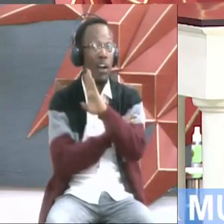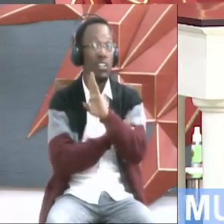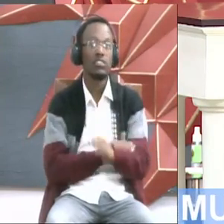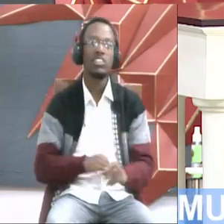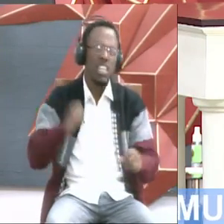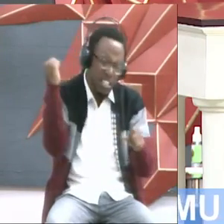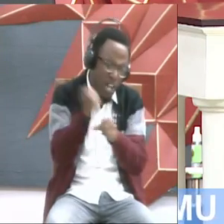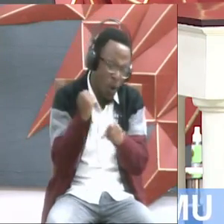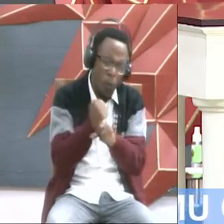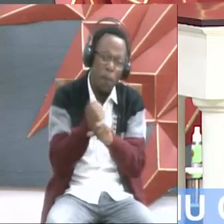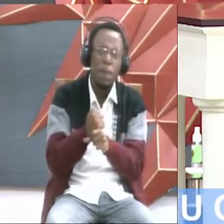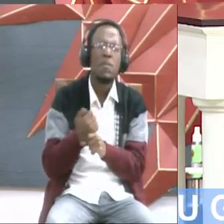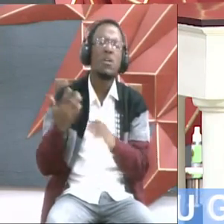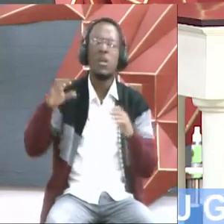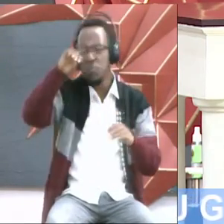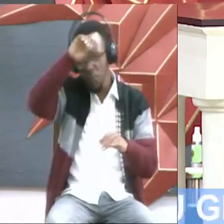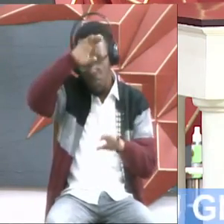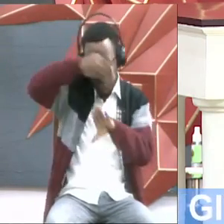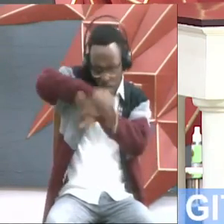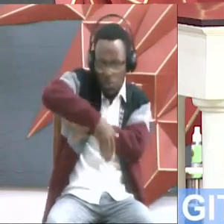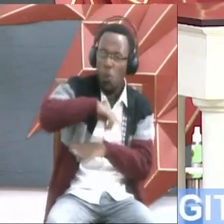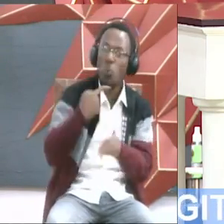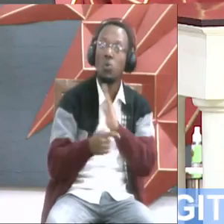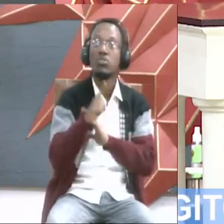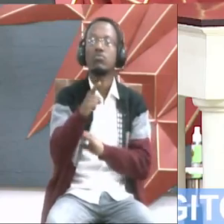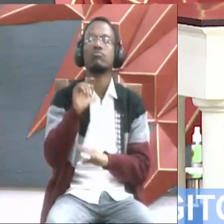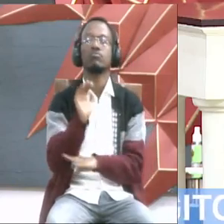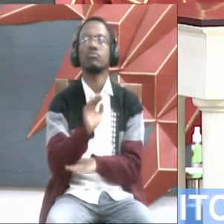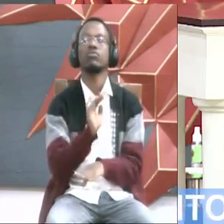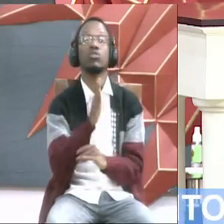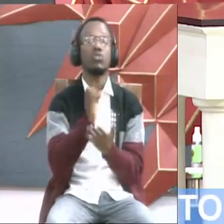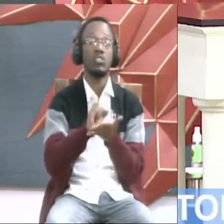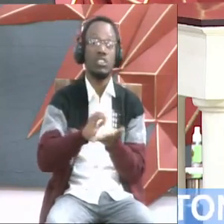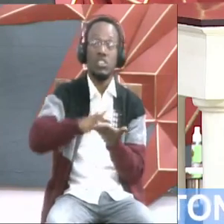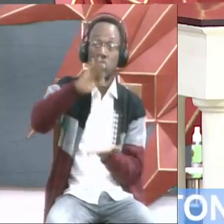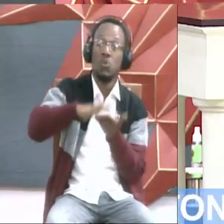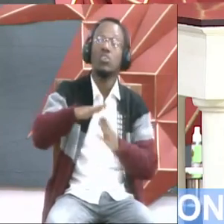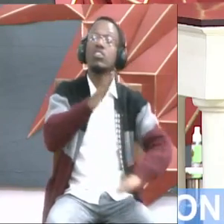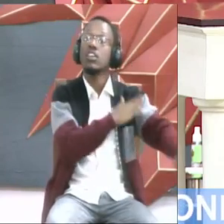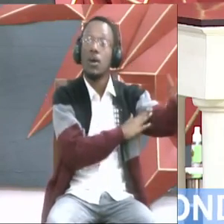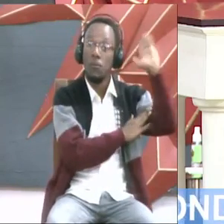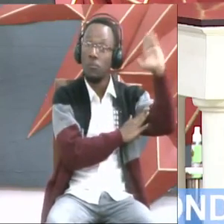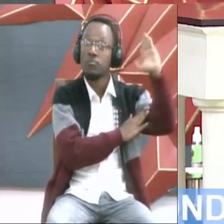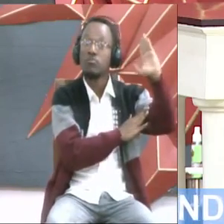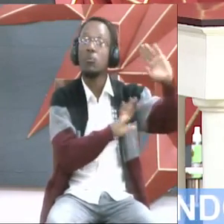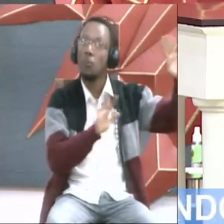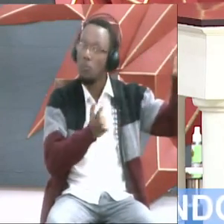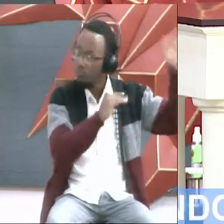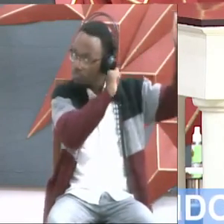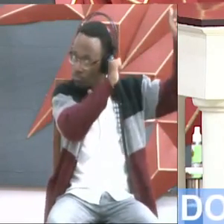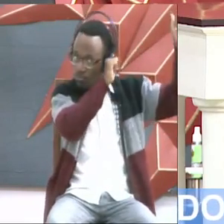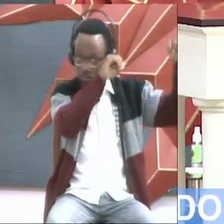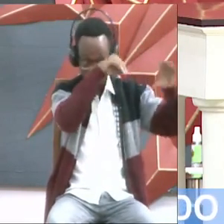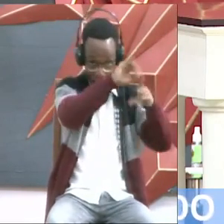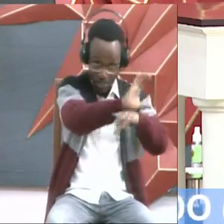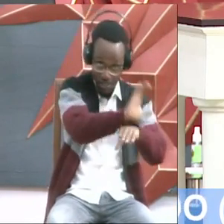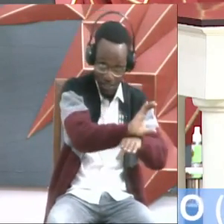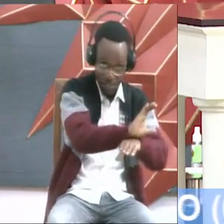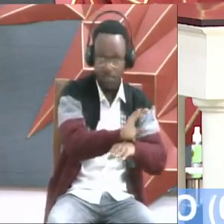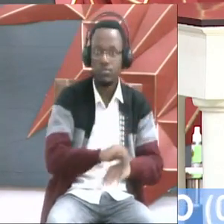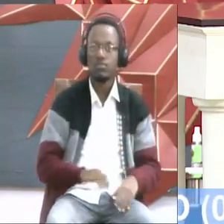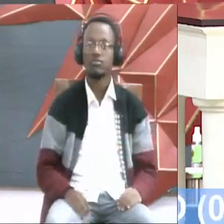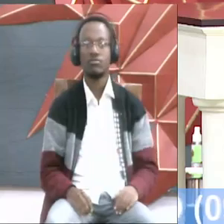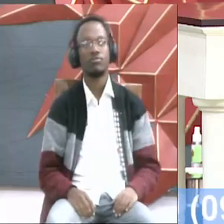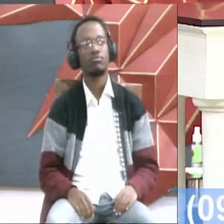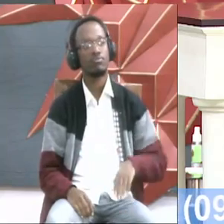yasabye amen kugira ngo icyubahiro kibi cyayo mu ishengero no muri Kristo Yesu ubu